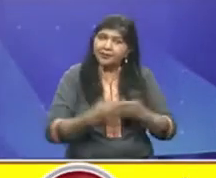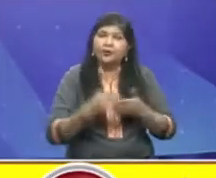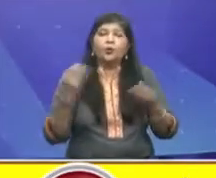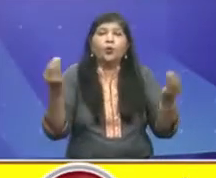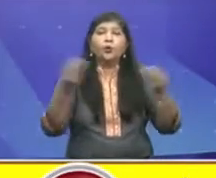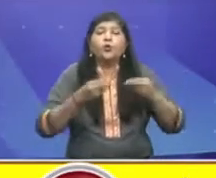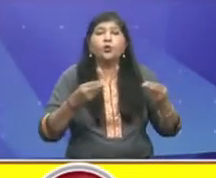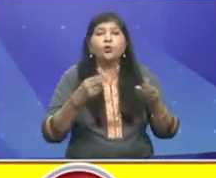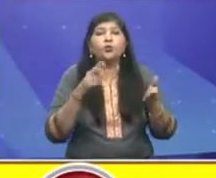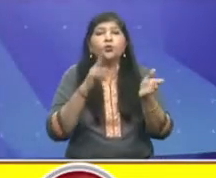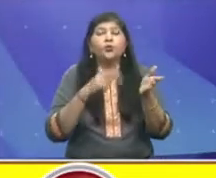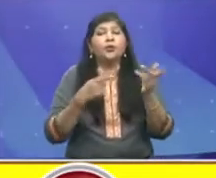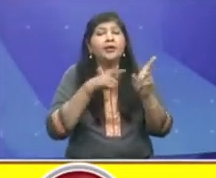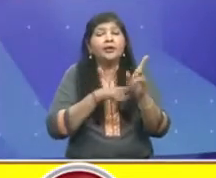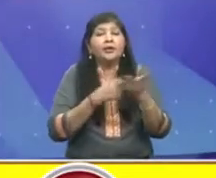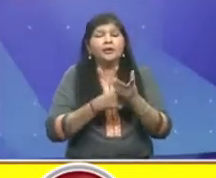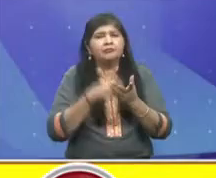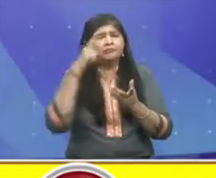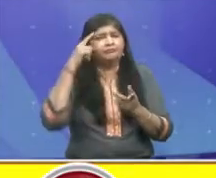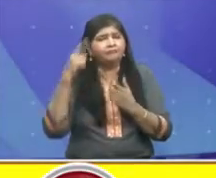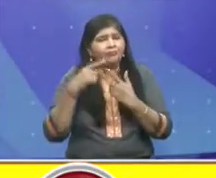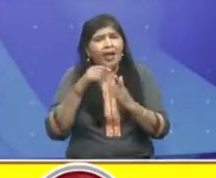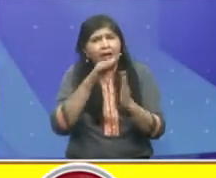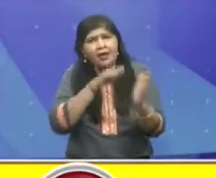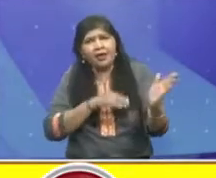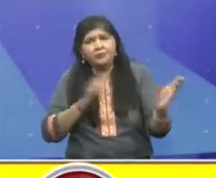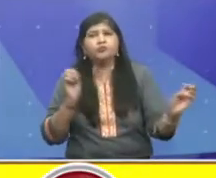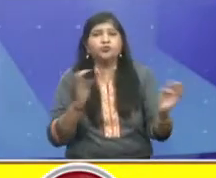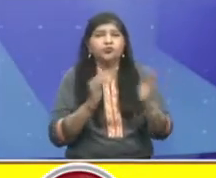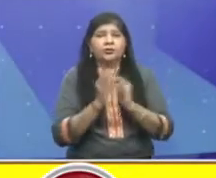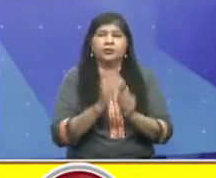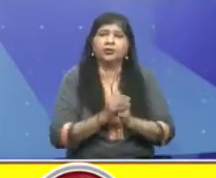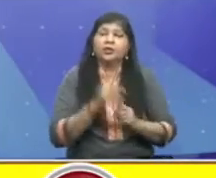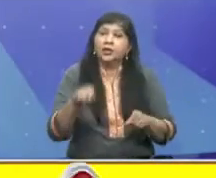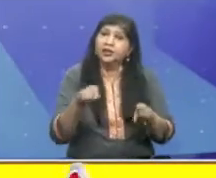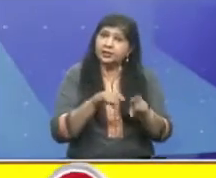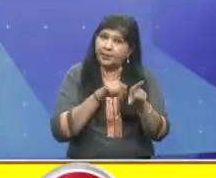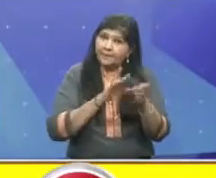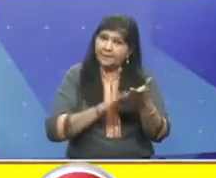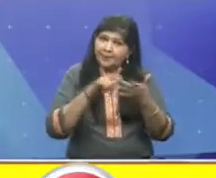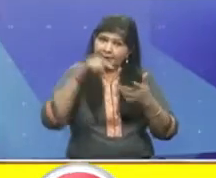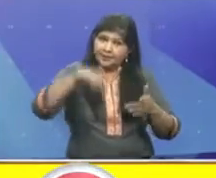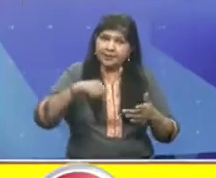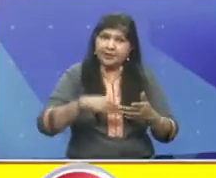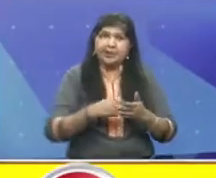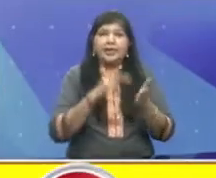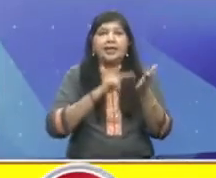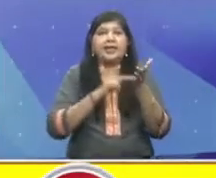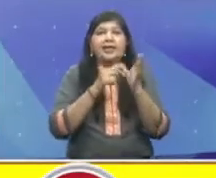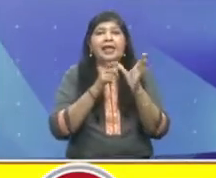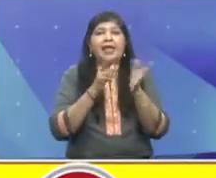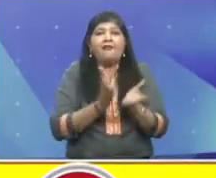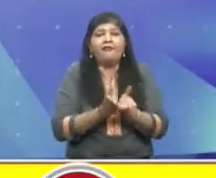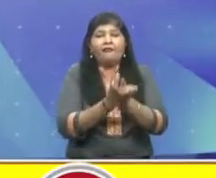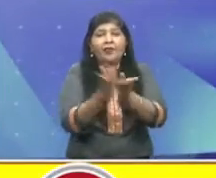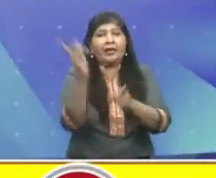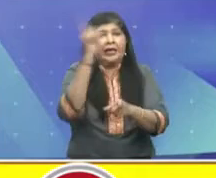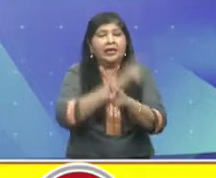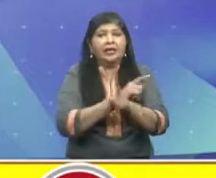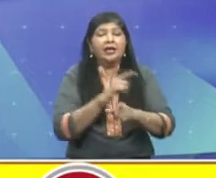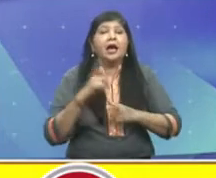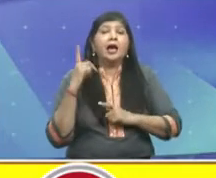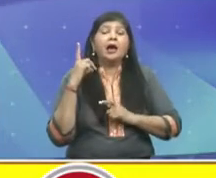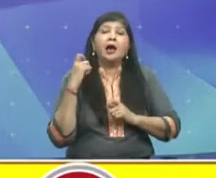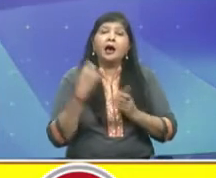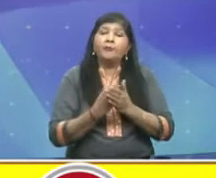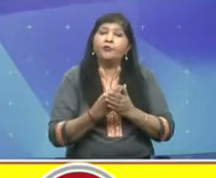और नए साल के लिए ताने बाने बुनना शुरू कर देते हैं। इसी महीने नेवी डे और आर्म्ड